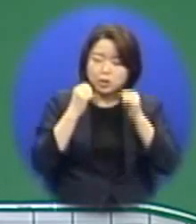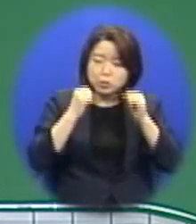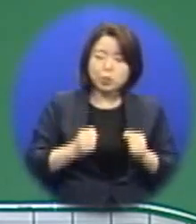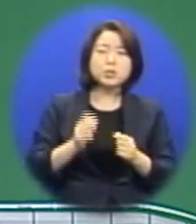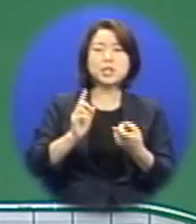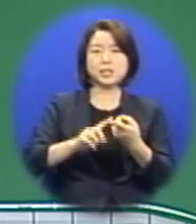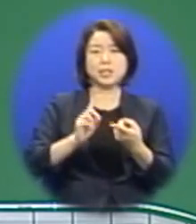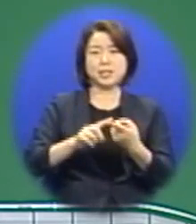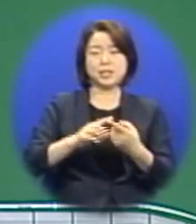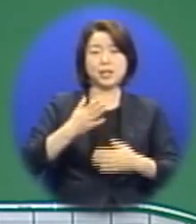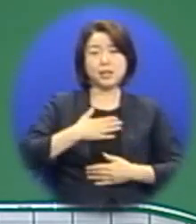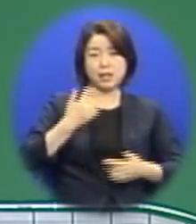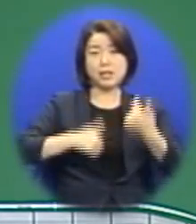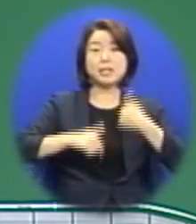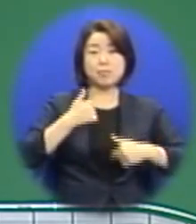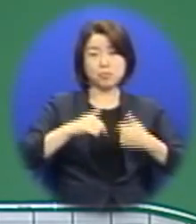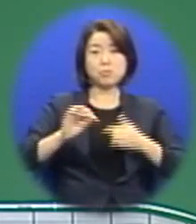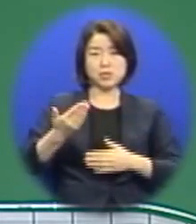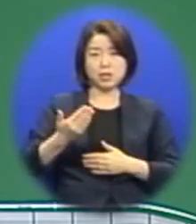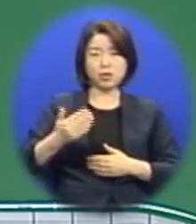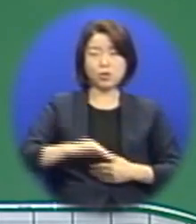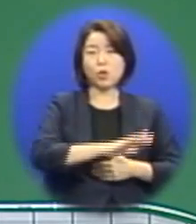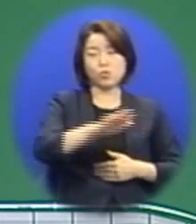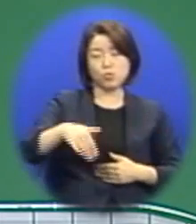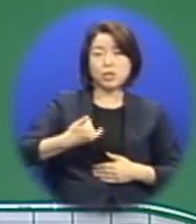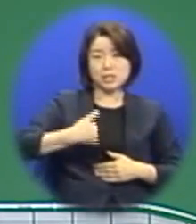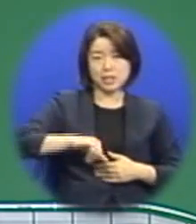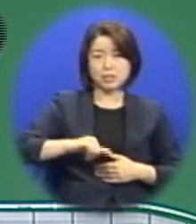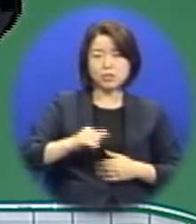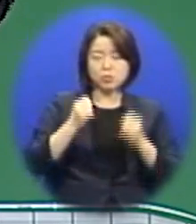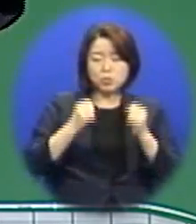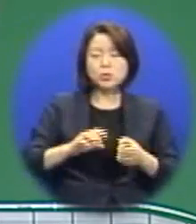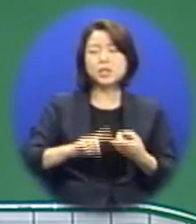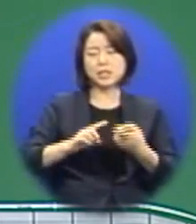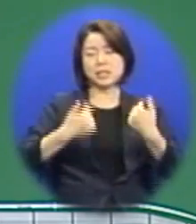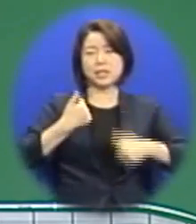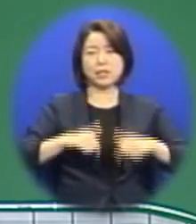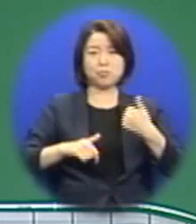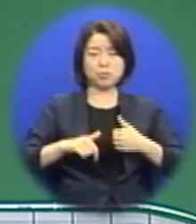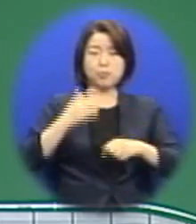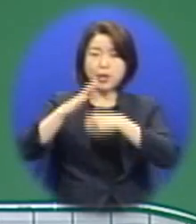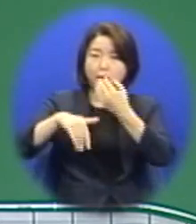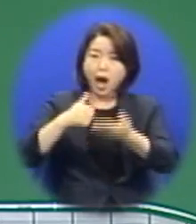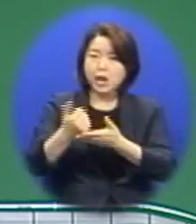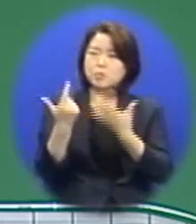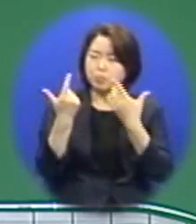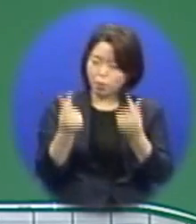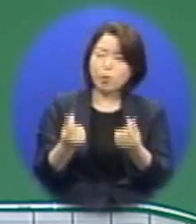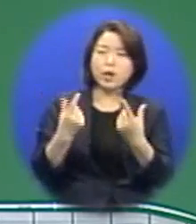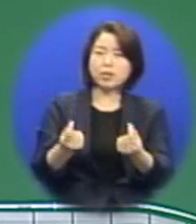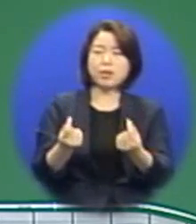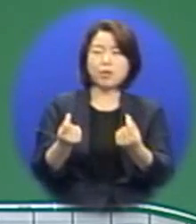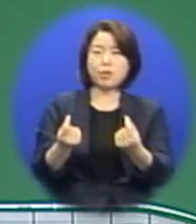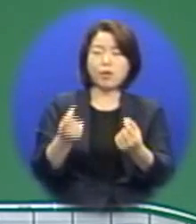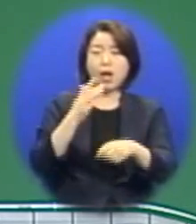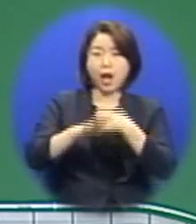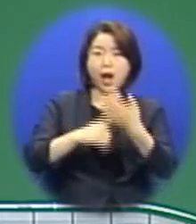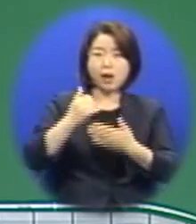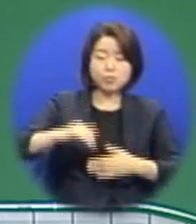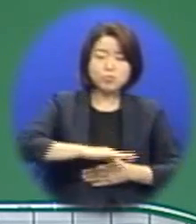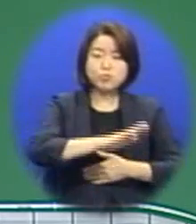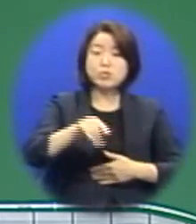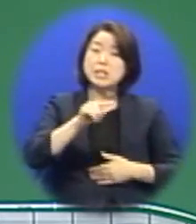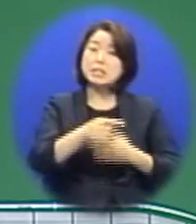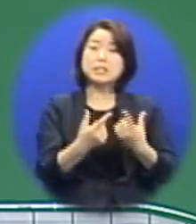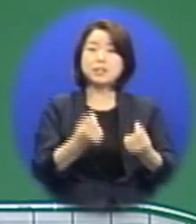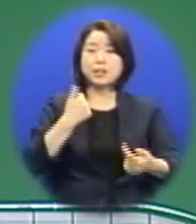나의 기쁨이에요. 우리의 자녀들은. 하나님도 똑같으세요. 하나님께서 우리를 그렇게